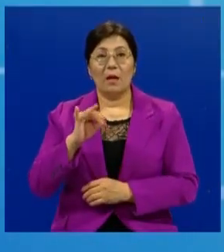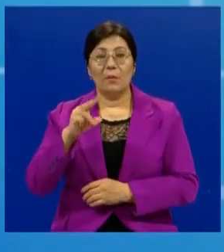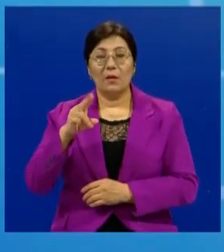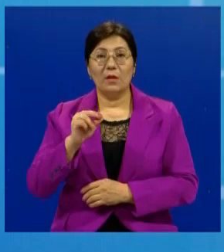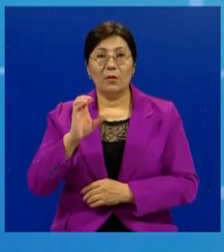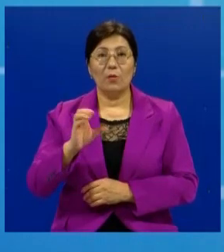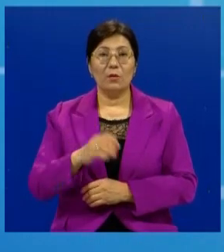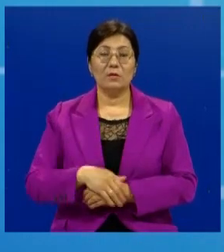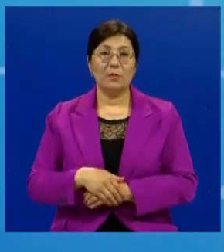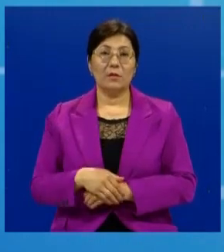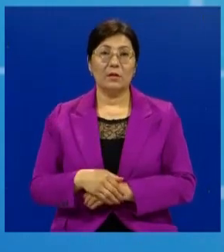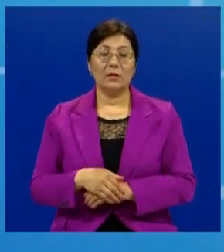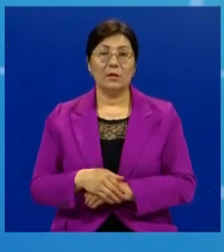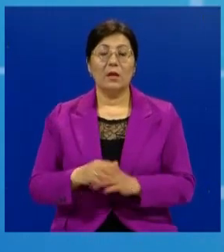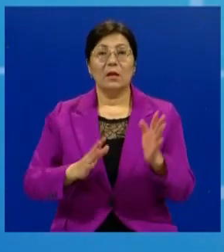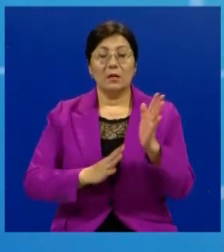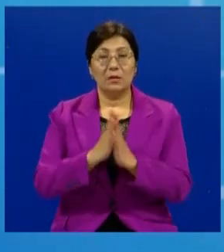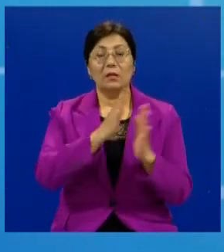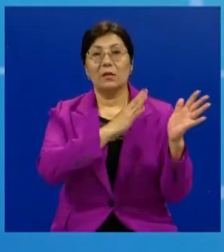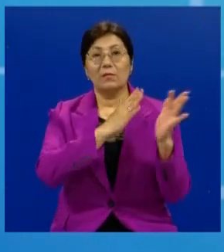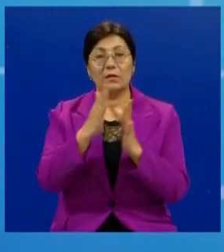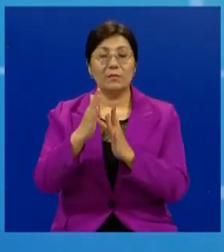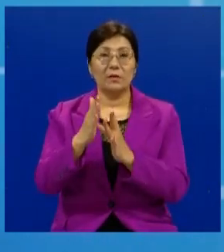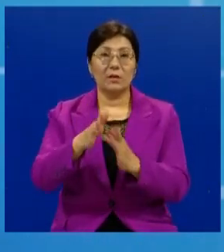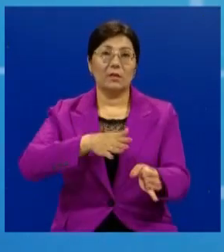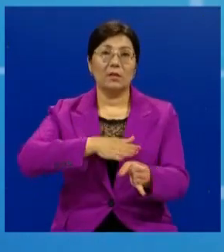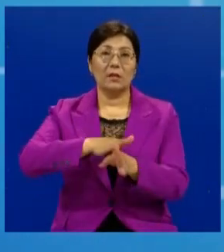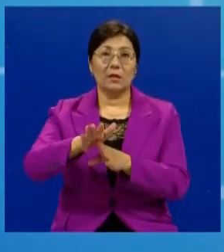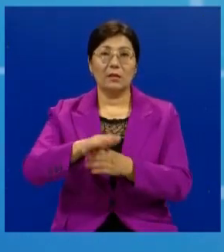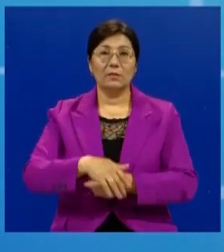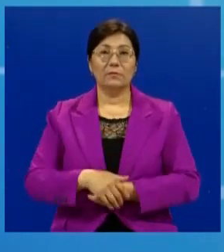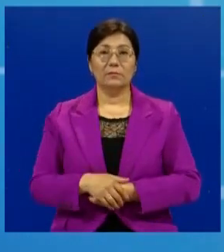а на дачах винограда полно-полно.